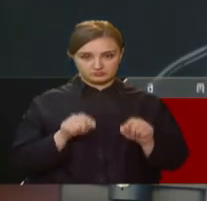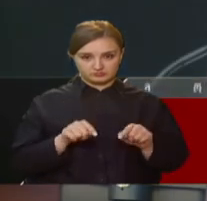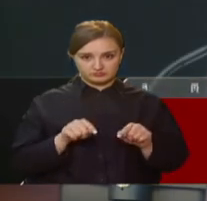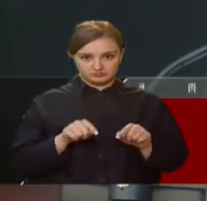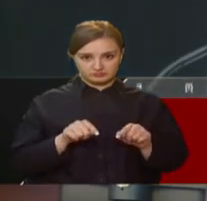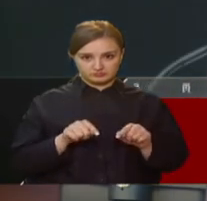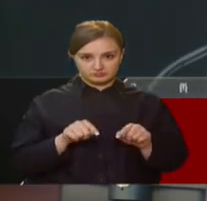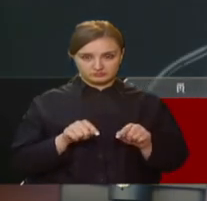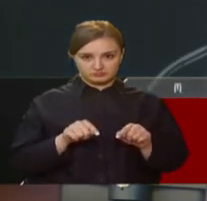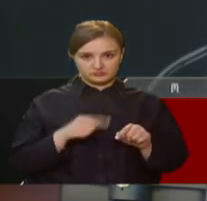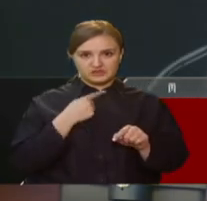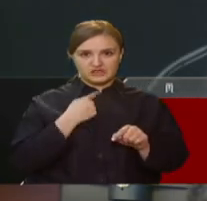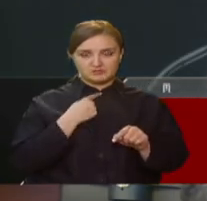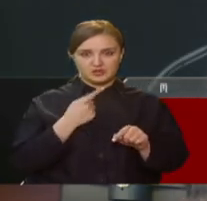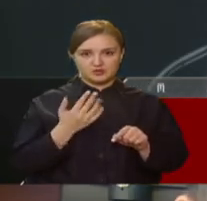գանգոպիլ